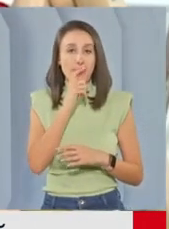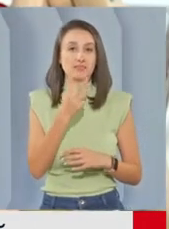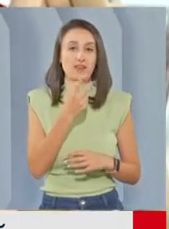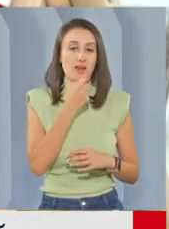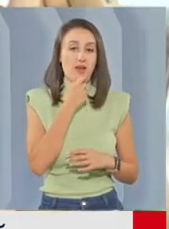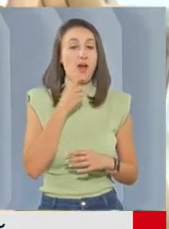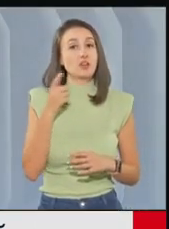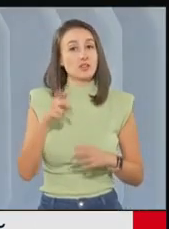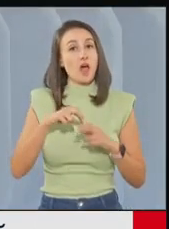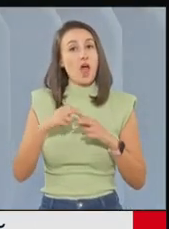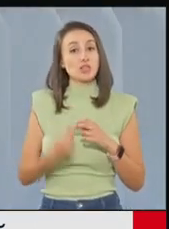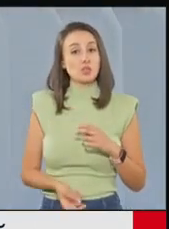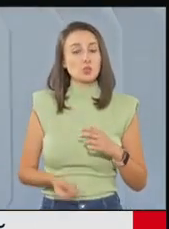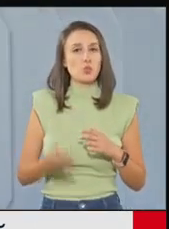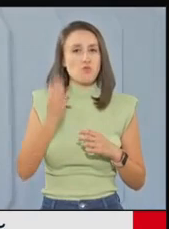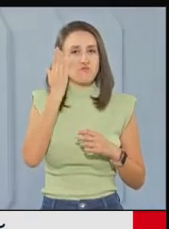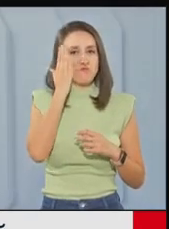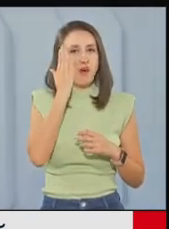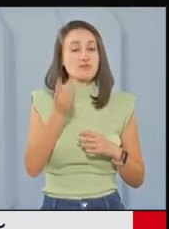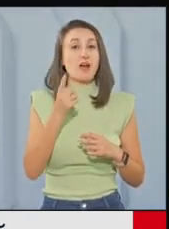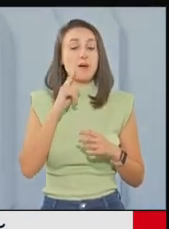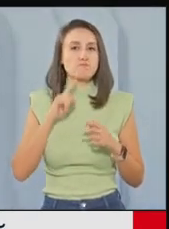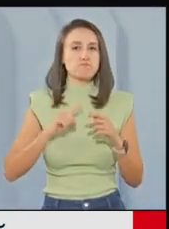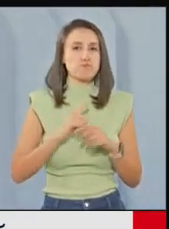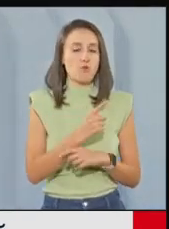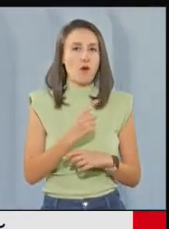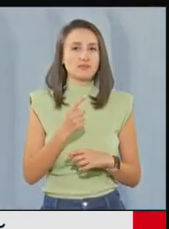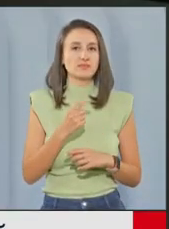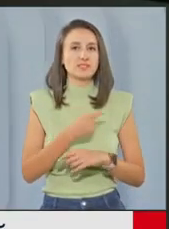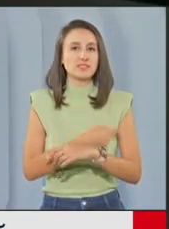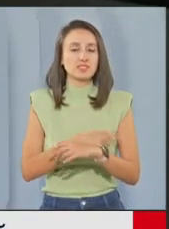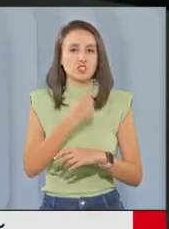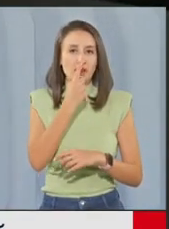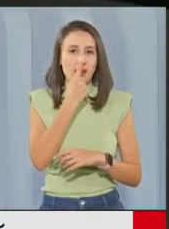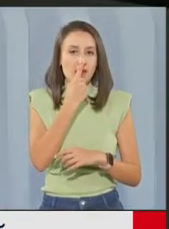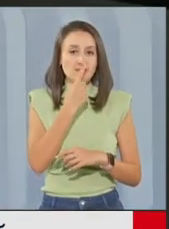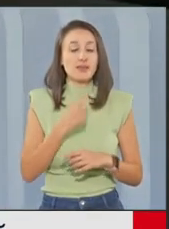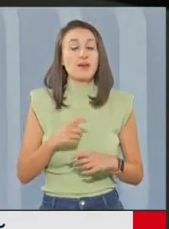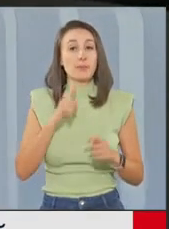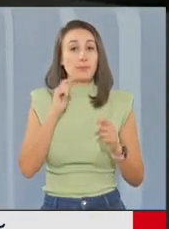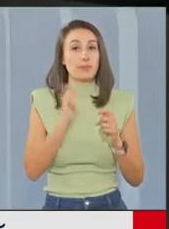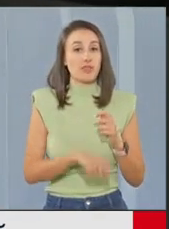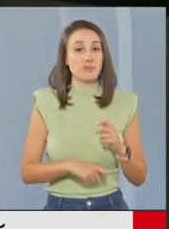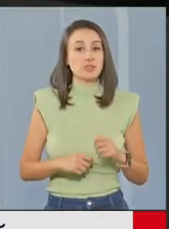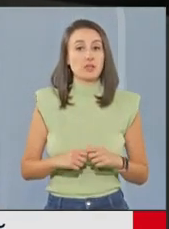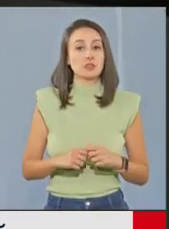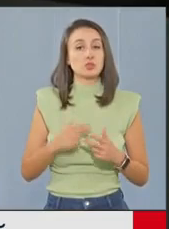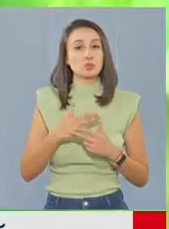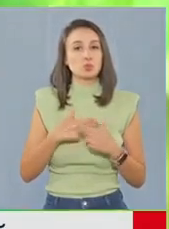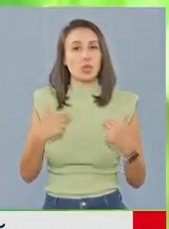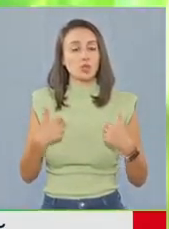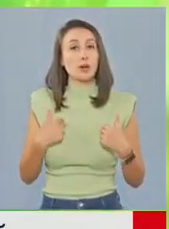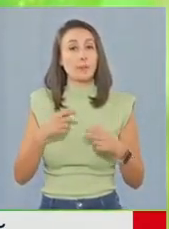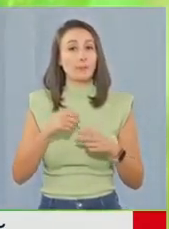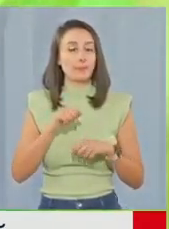trei ani acesta a căzând cu fața de pământ ceea ce i a provocat o sângerare la nivelul nasului sentința pronunțată de Judecătoria